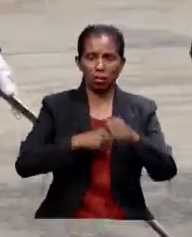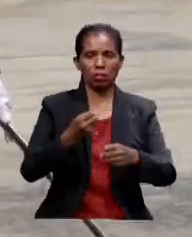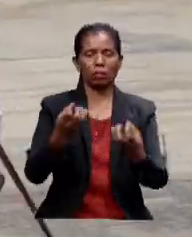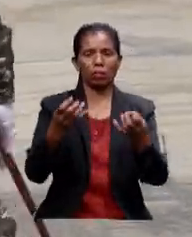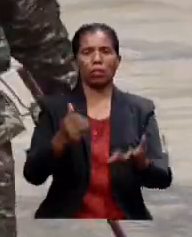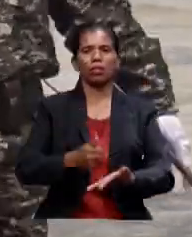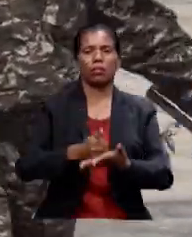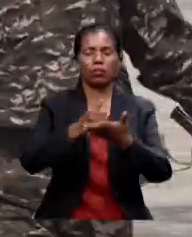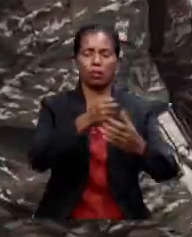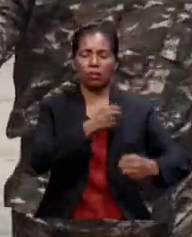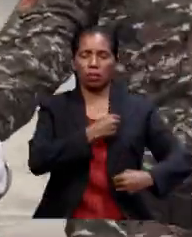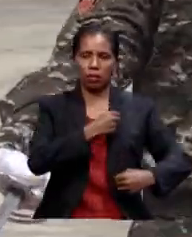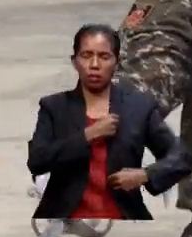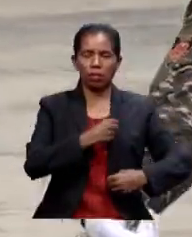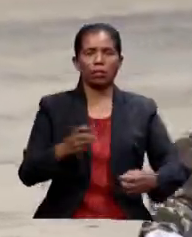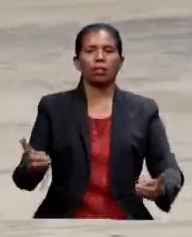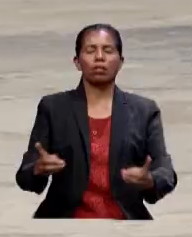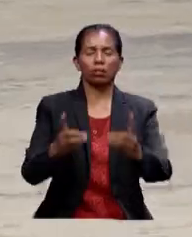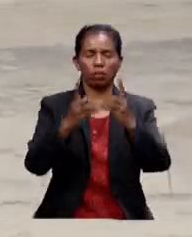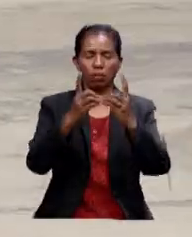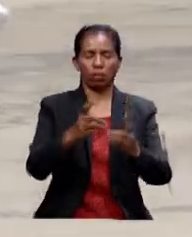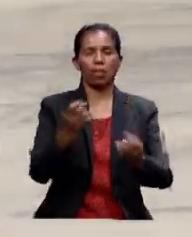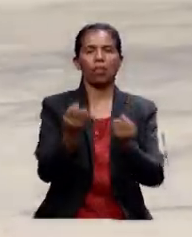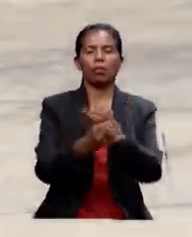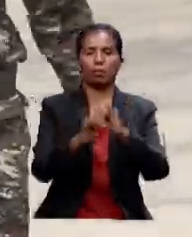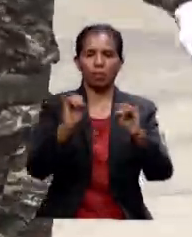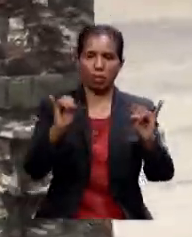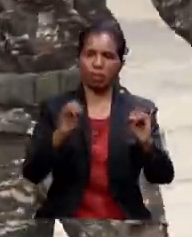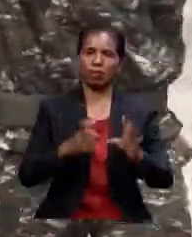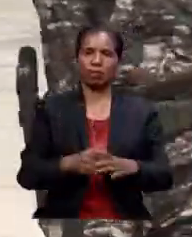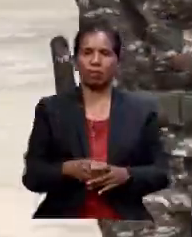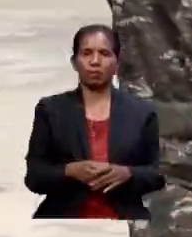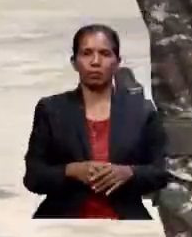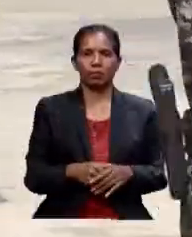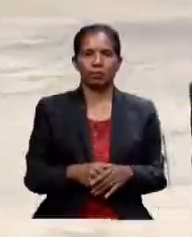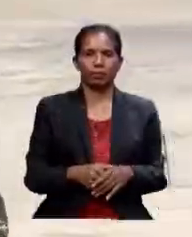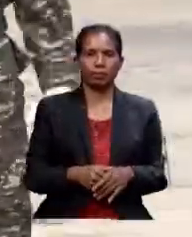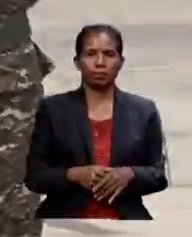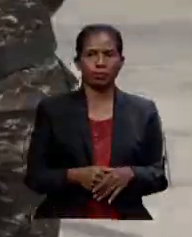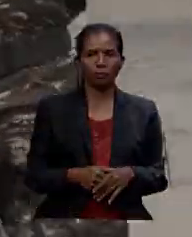tulung Valentil ho di luta ba independensia. Jimmy Fernandez, Juvelda Costa, GMN.